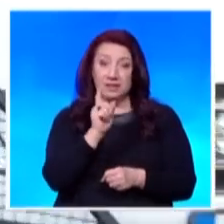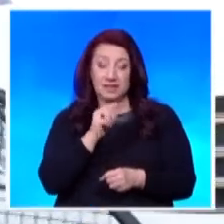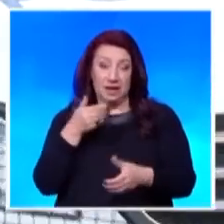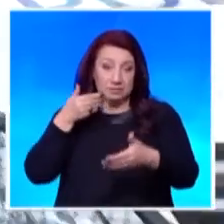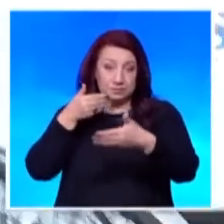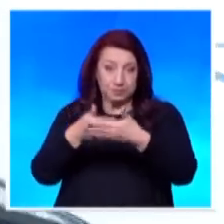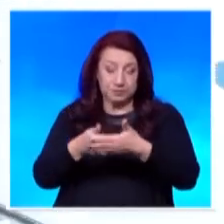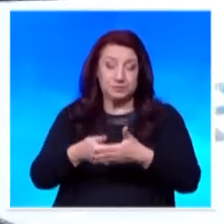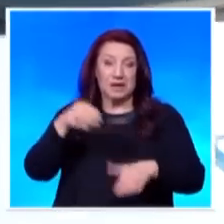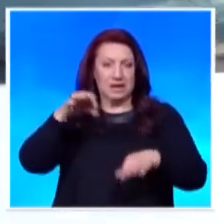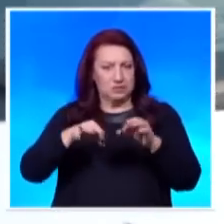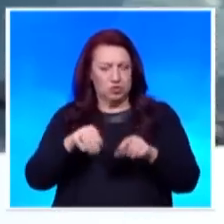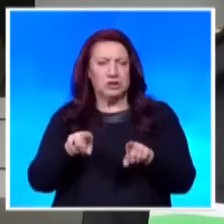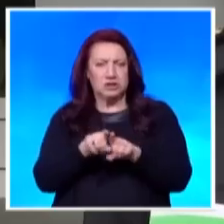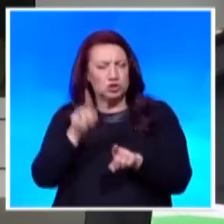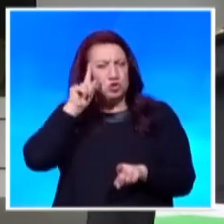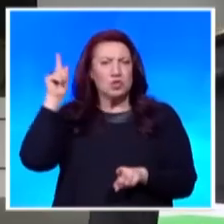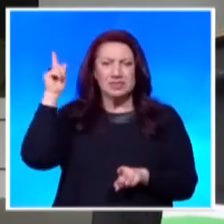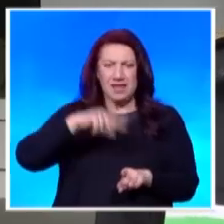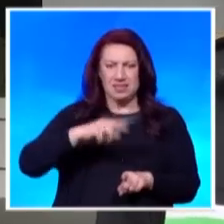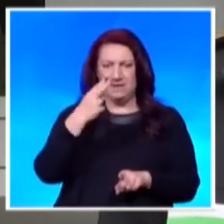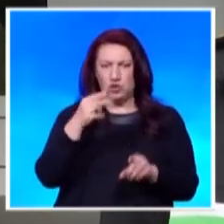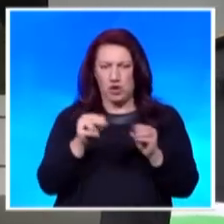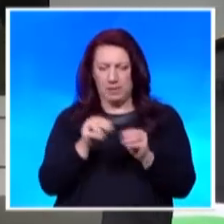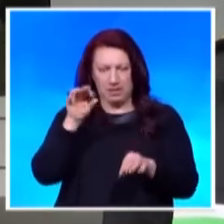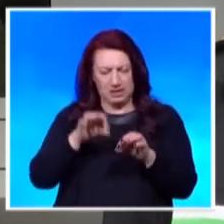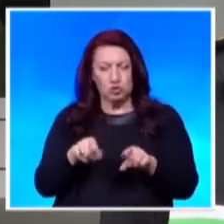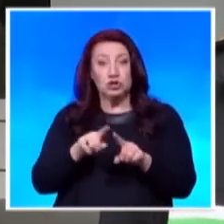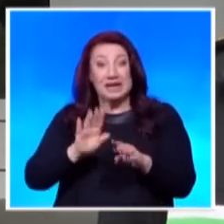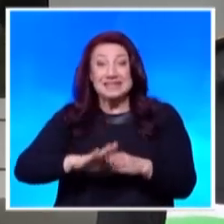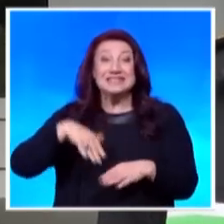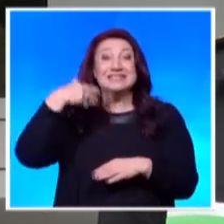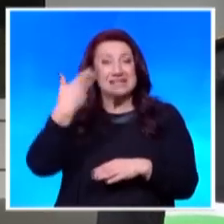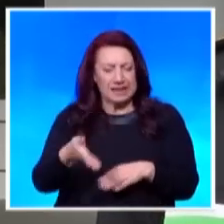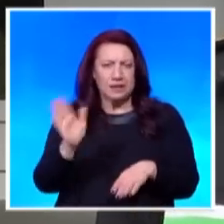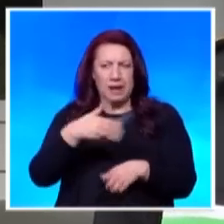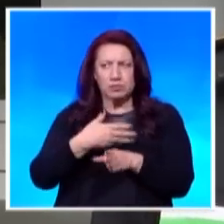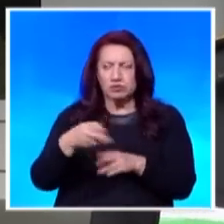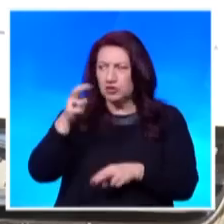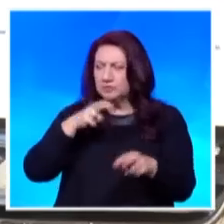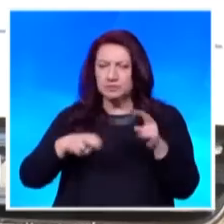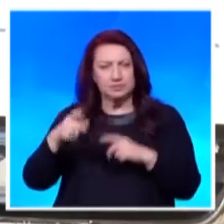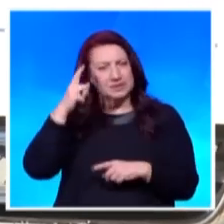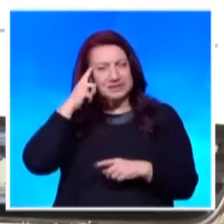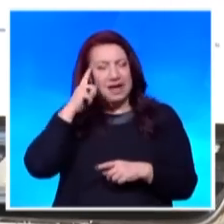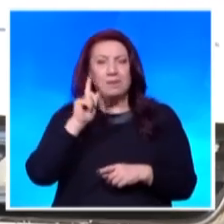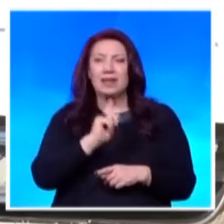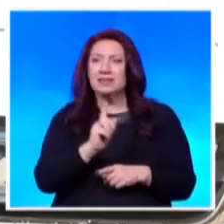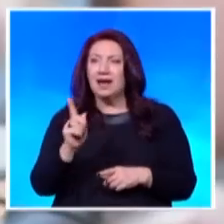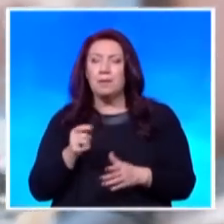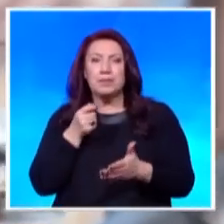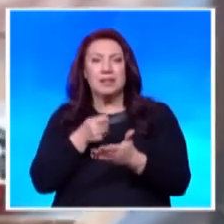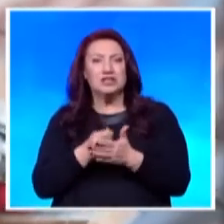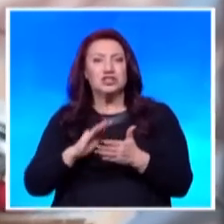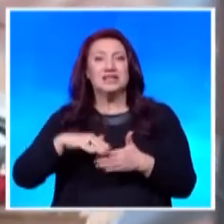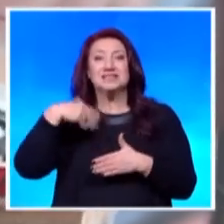на изборите, но и след изборите, тъй като има информация, че част от плащаните ще станат и след изборите. Специализирани полицейски операции